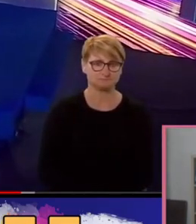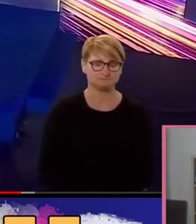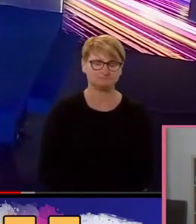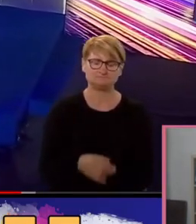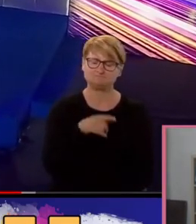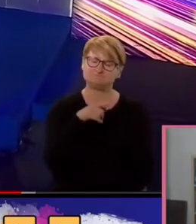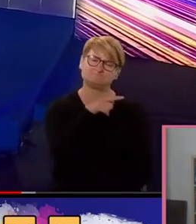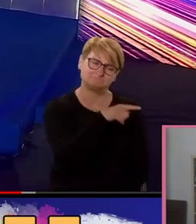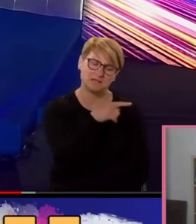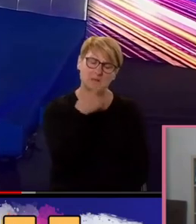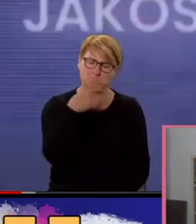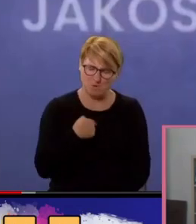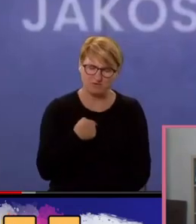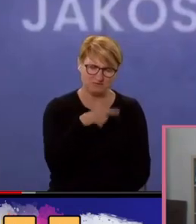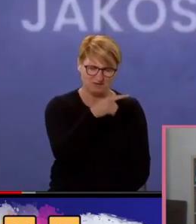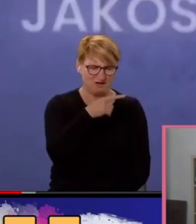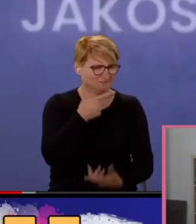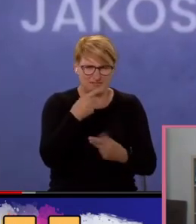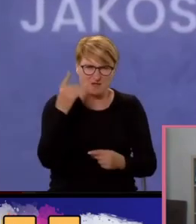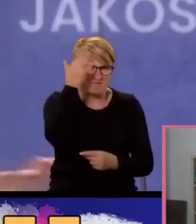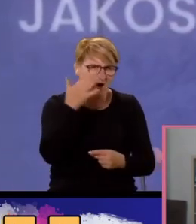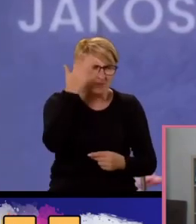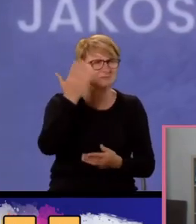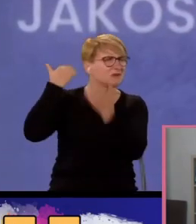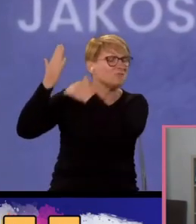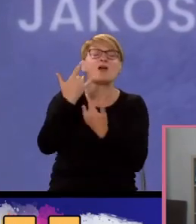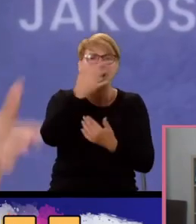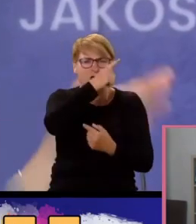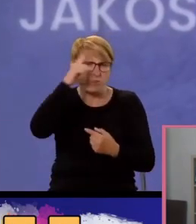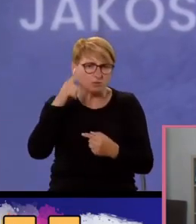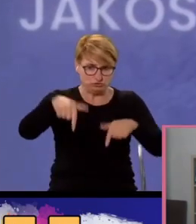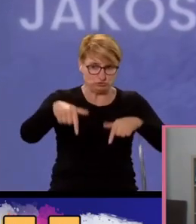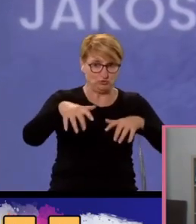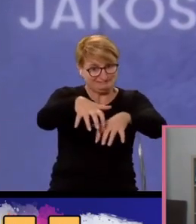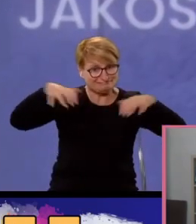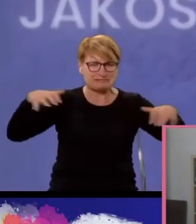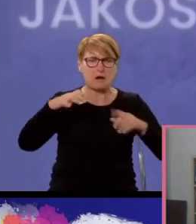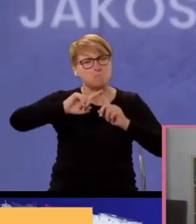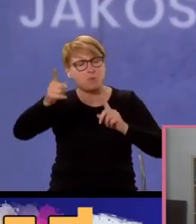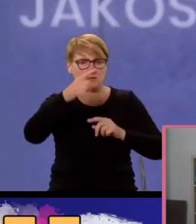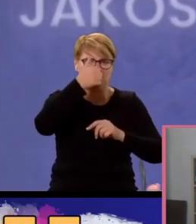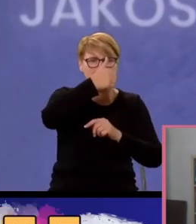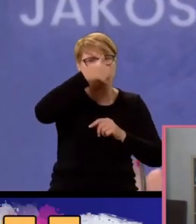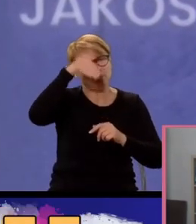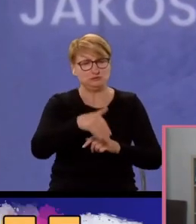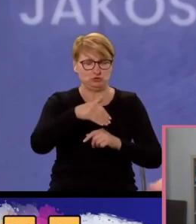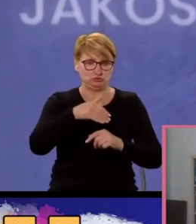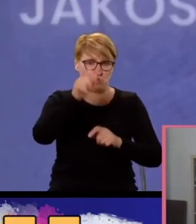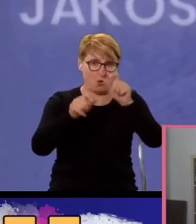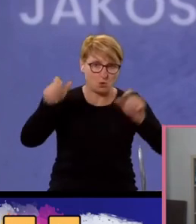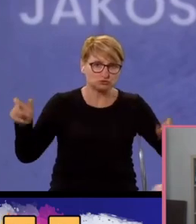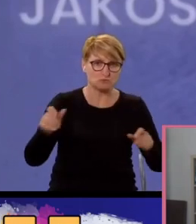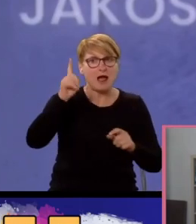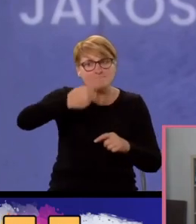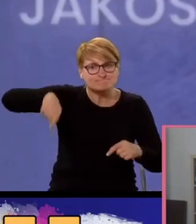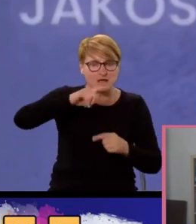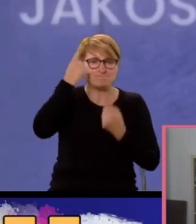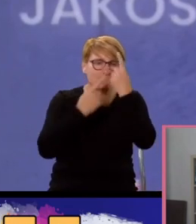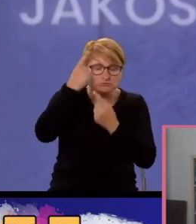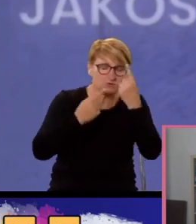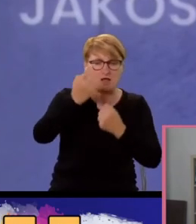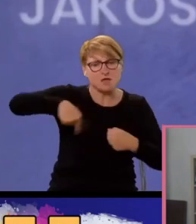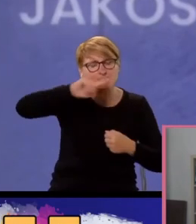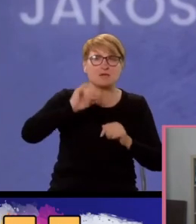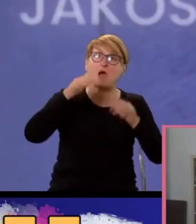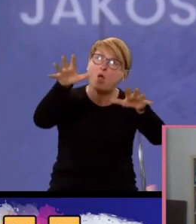Powiedziałaś, Olga, o jakiejś niezliczalnej liczbie ludzi, którzy byli przed nami. Dzisiaj też na sali jest nas ponad 1000 osób. I mimo wszystko nasze światopoglądy,